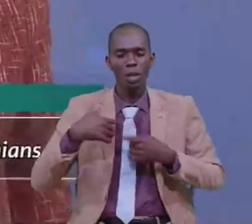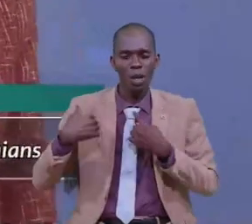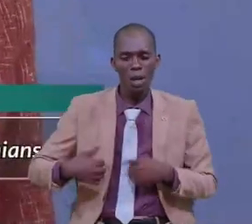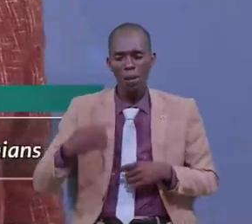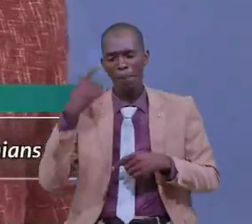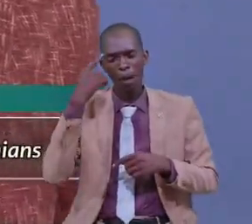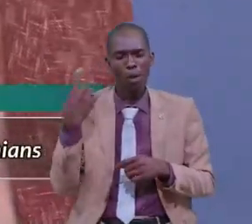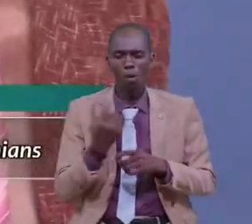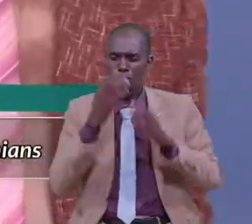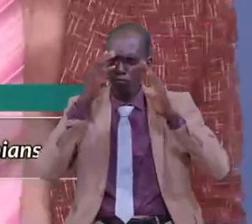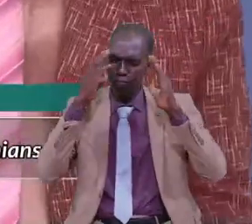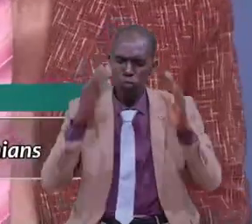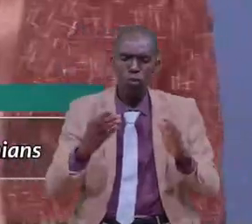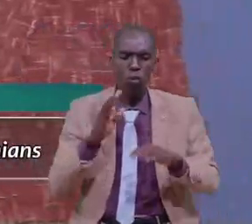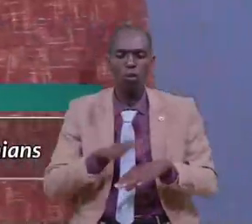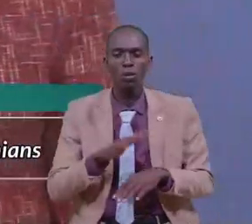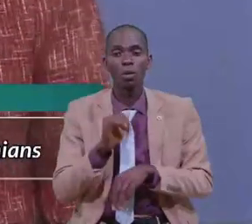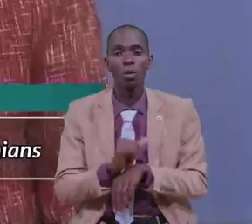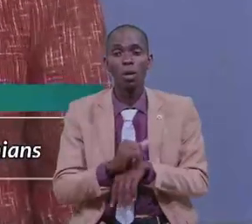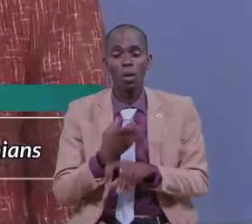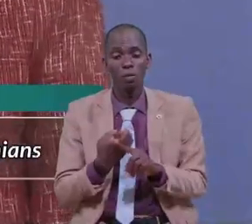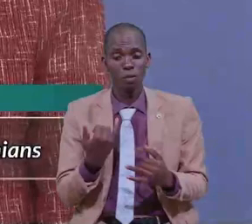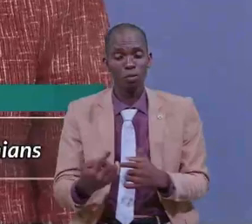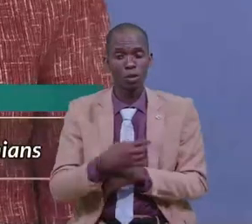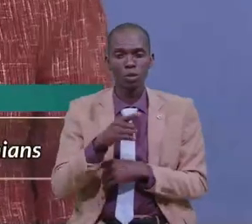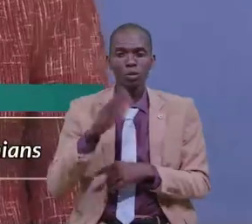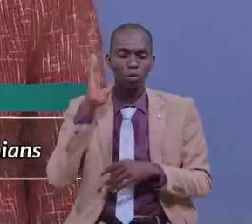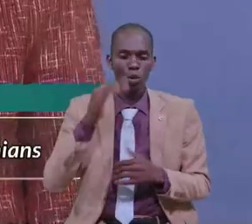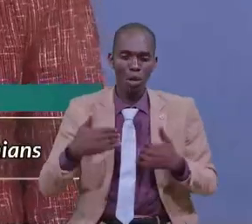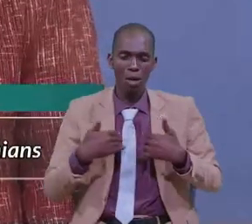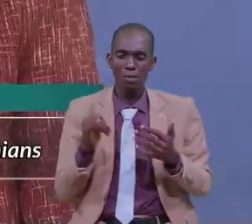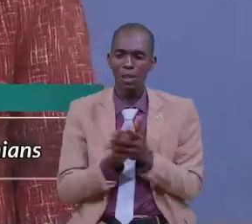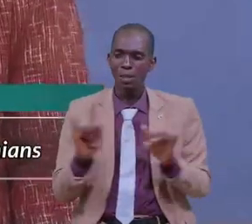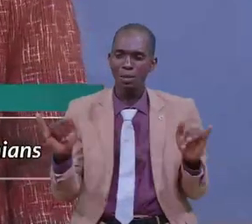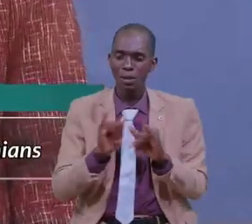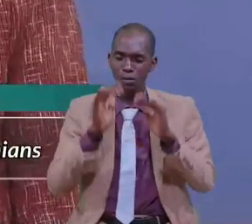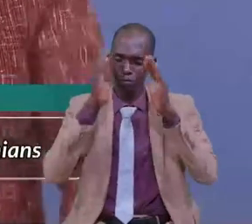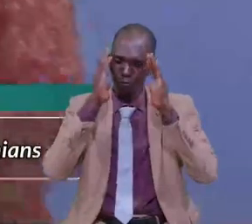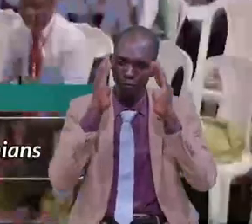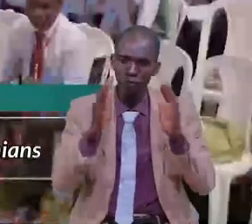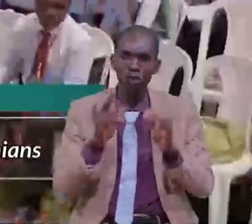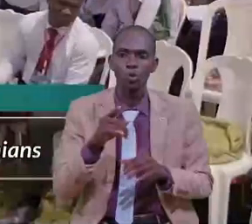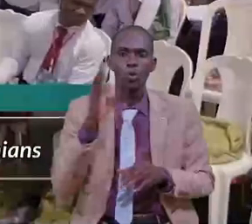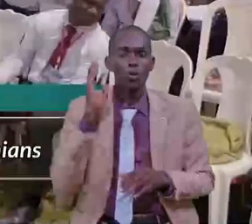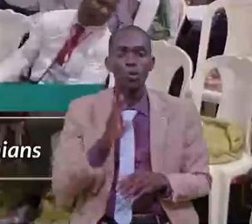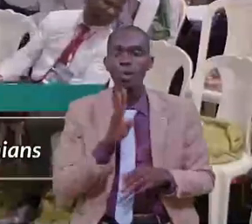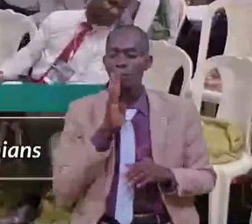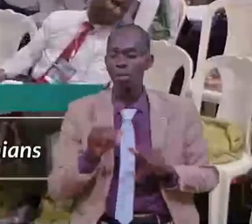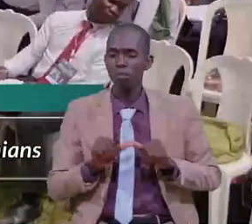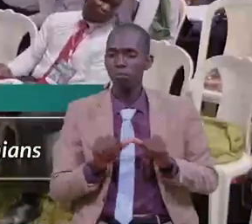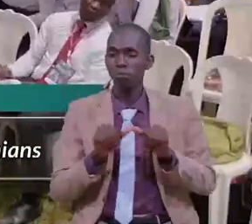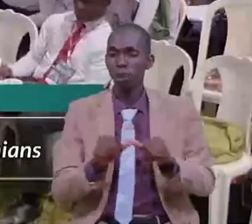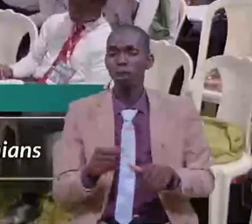Il a tout mis dedans. Et à partir d'aujourd'hui, tu auras la conscience. Tu seras